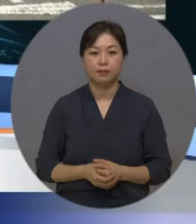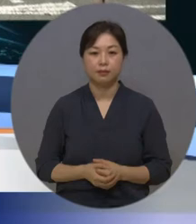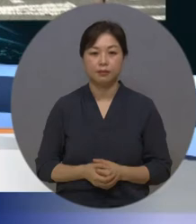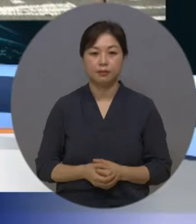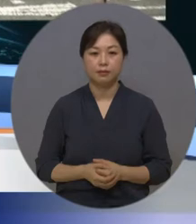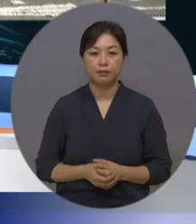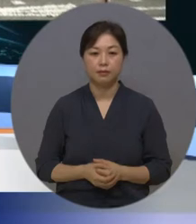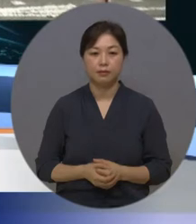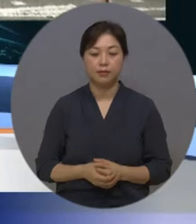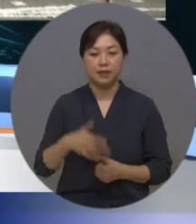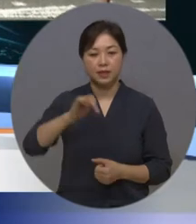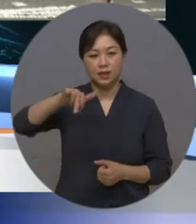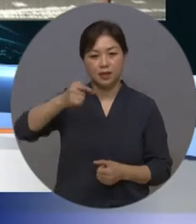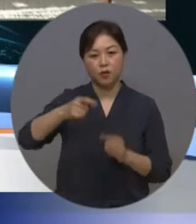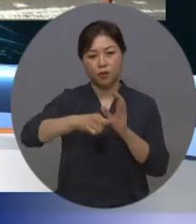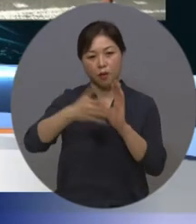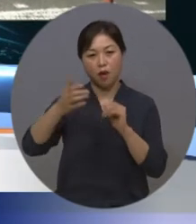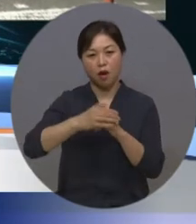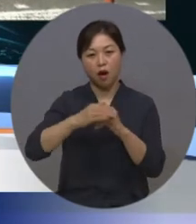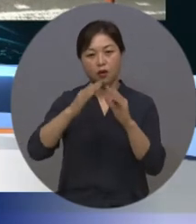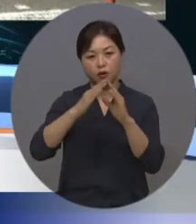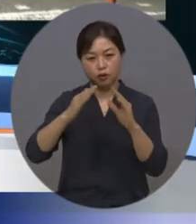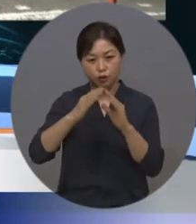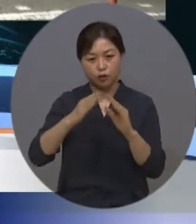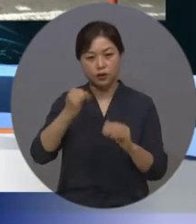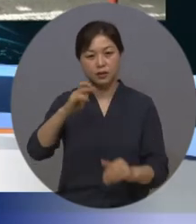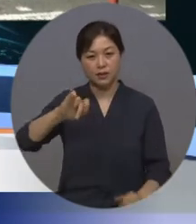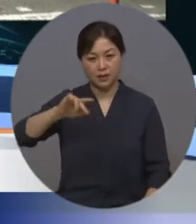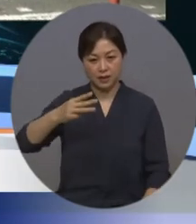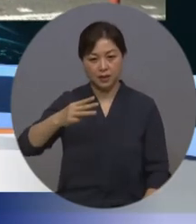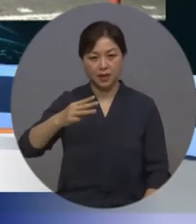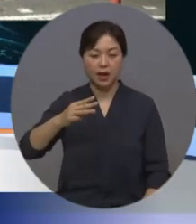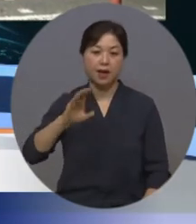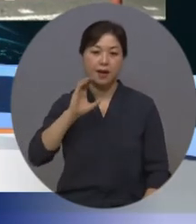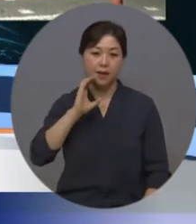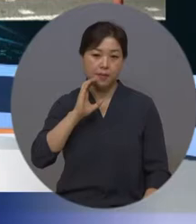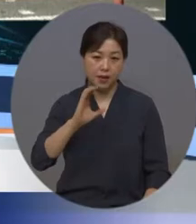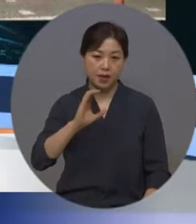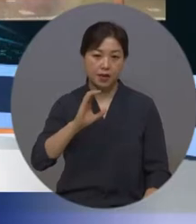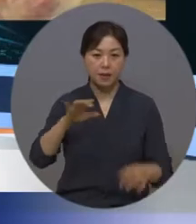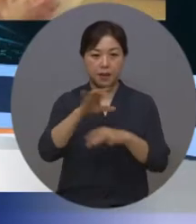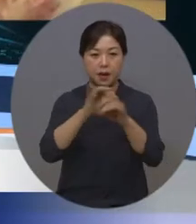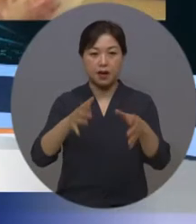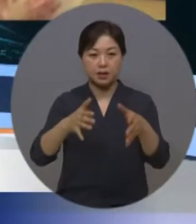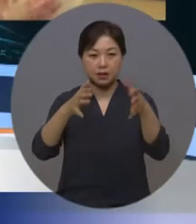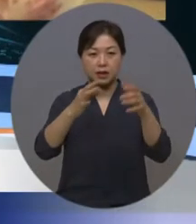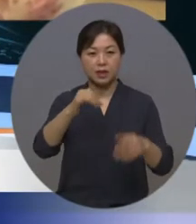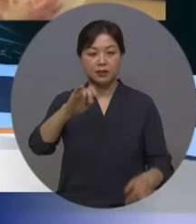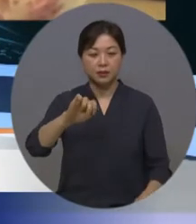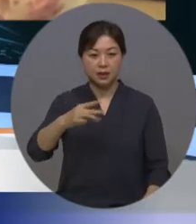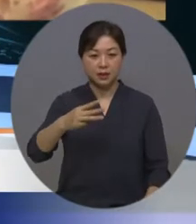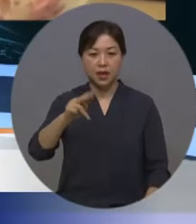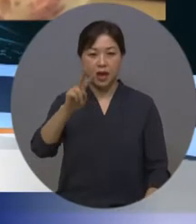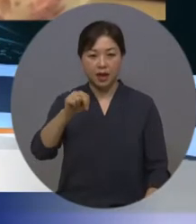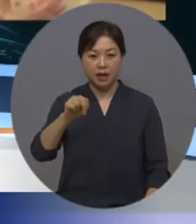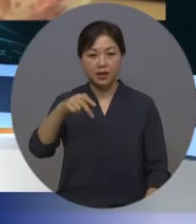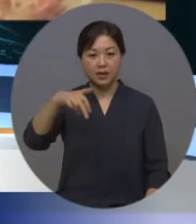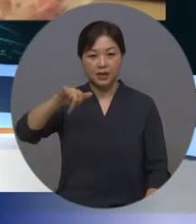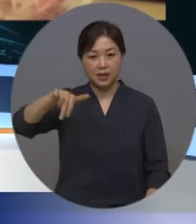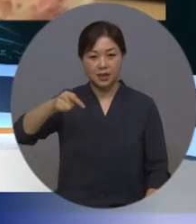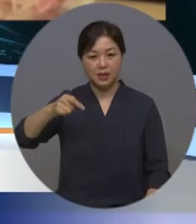치즈로 유명한 전주 임실군 의 카페형 치즈 백화점인 임실 n 치즈 how's 1호점 문을